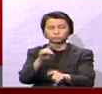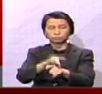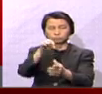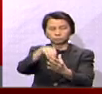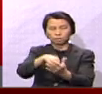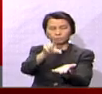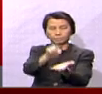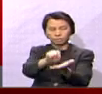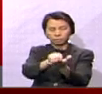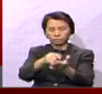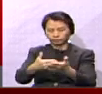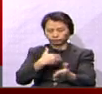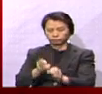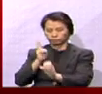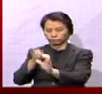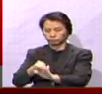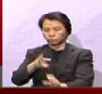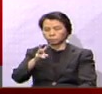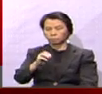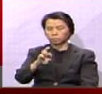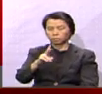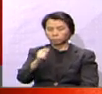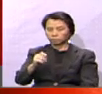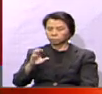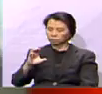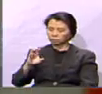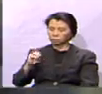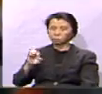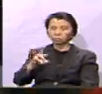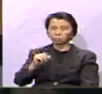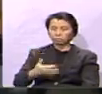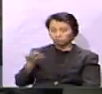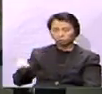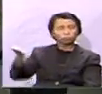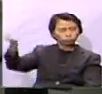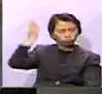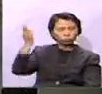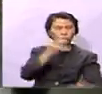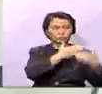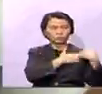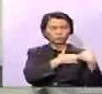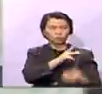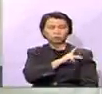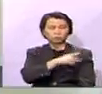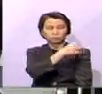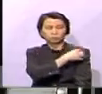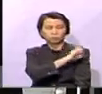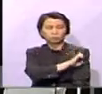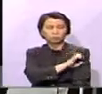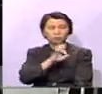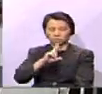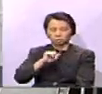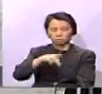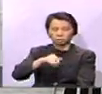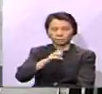media. Sebelum menyertai MRT Corp, Datuk Insinyur Zohari pernah menyandang jawatan sebagai Ketua Pegawai Eksekutif Rapid Rail